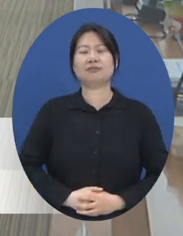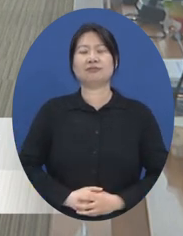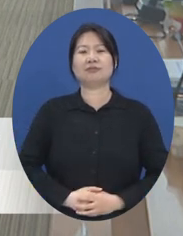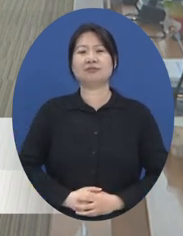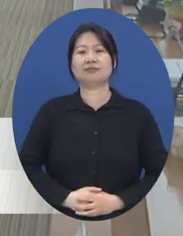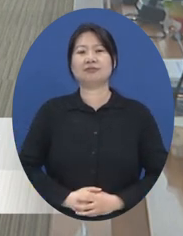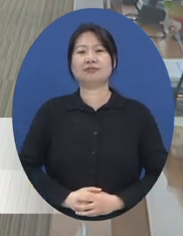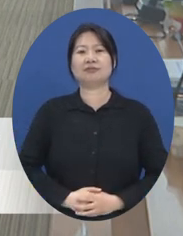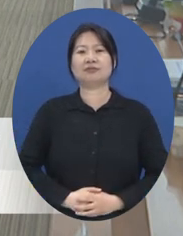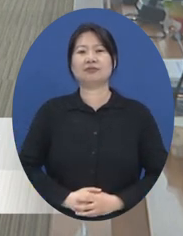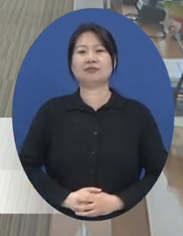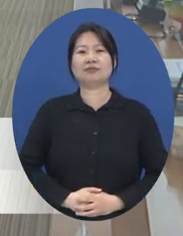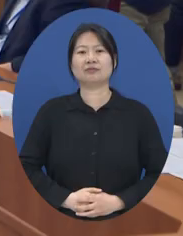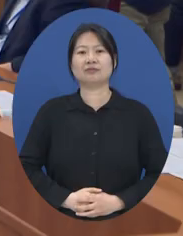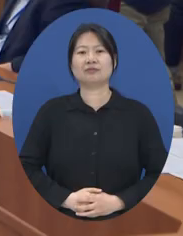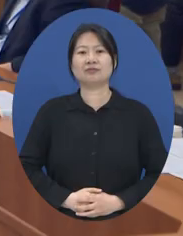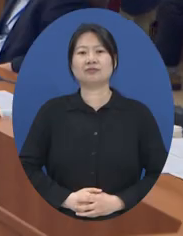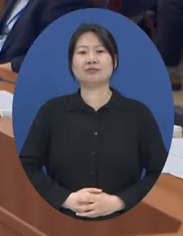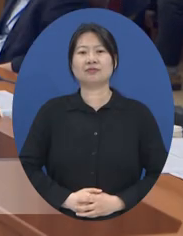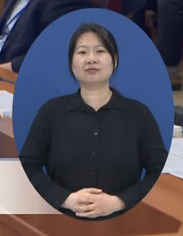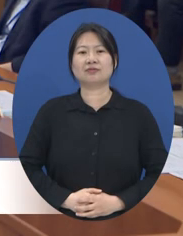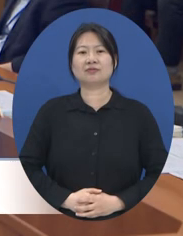최창순 기자입니다.